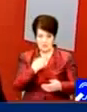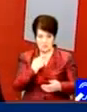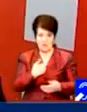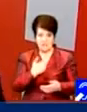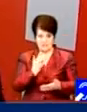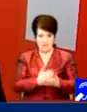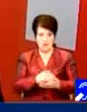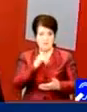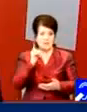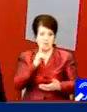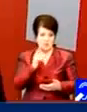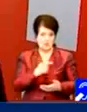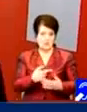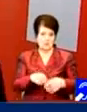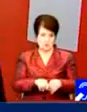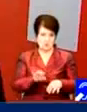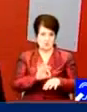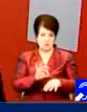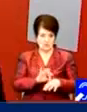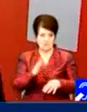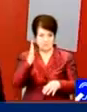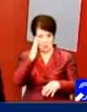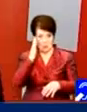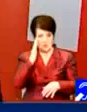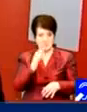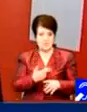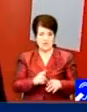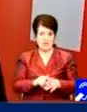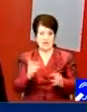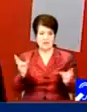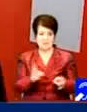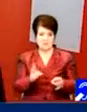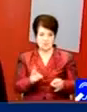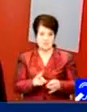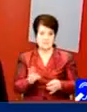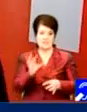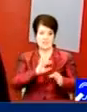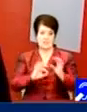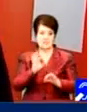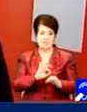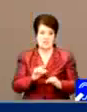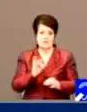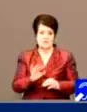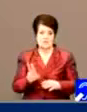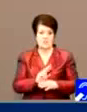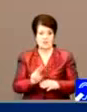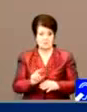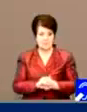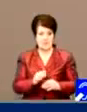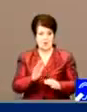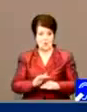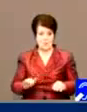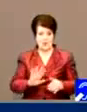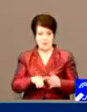asistență adolescenți cu diagnosticați cu psihoze, care necesită acum și tratament medicamentos și plus ședință de terapie. Copiii chiar și